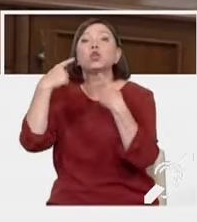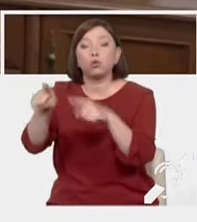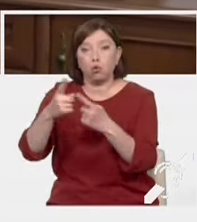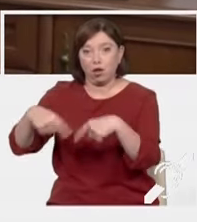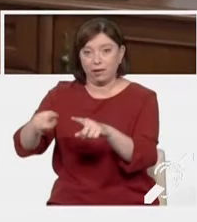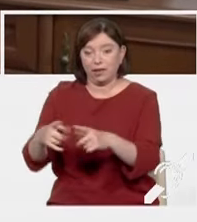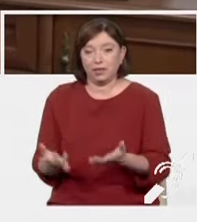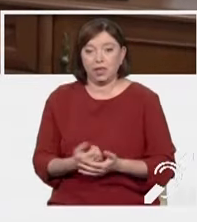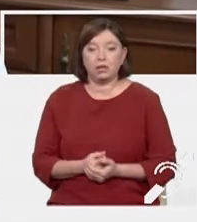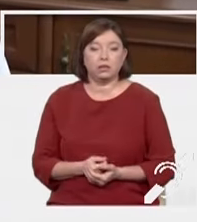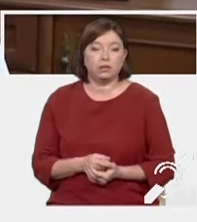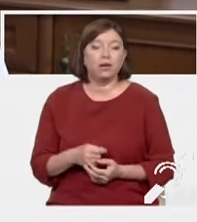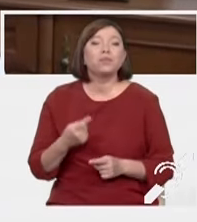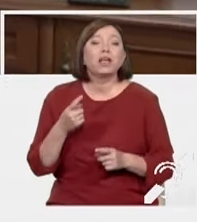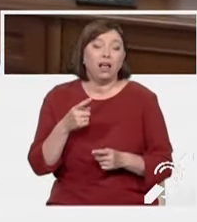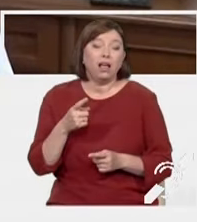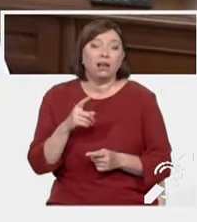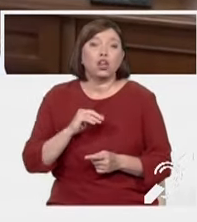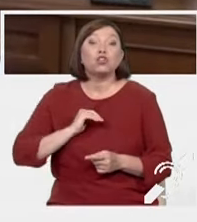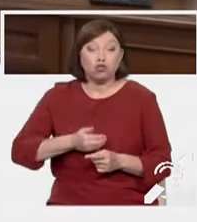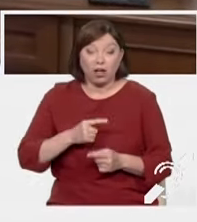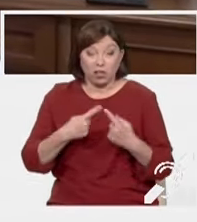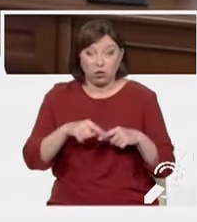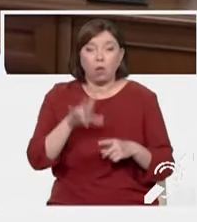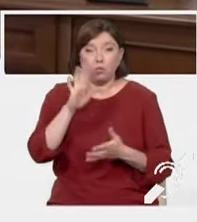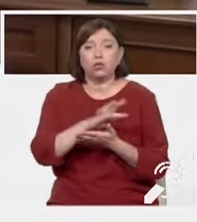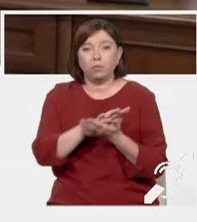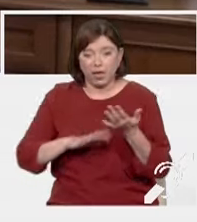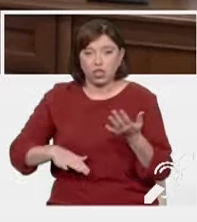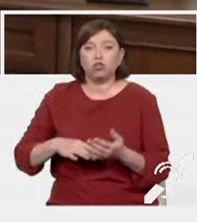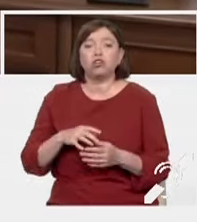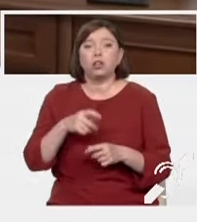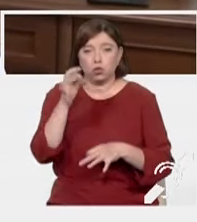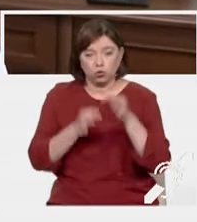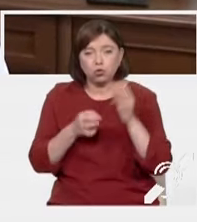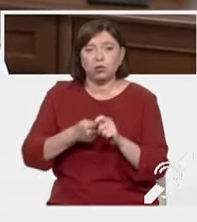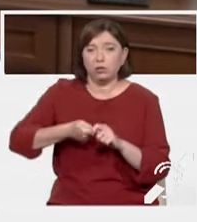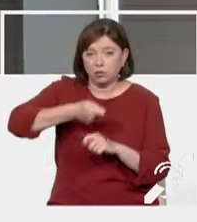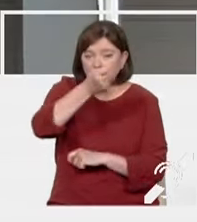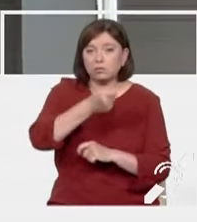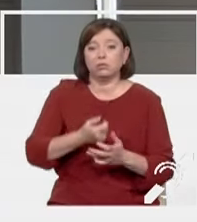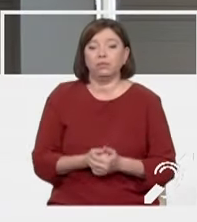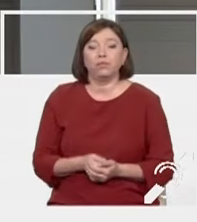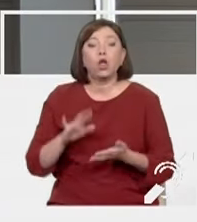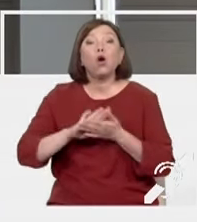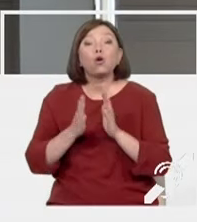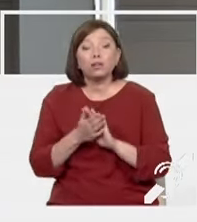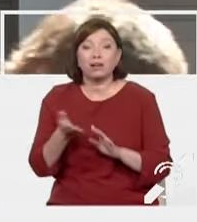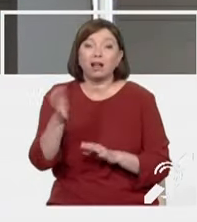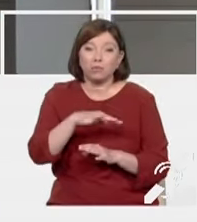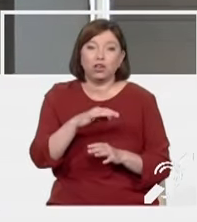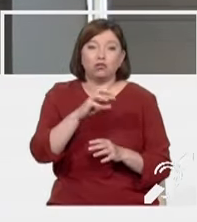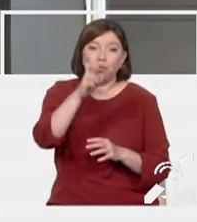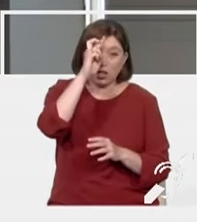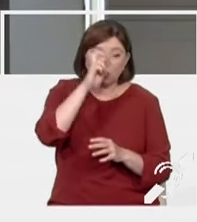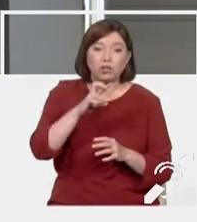stat. Investitorul privat va continua să conteste aceste acte în instanța de judecată. Contractul între APP și